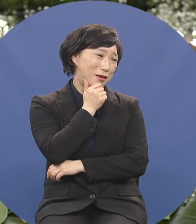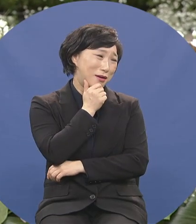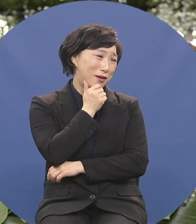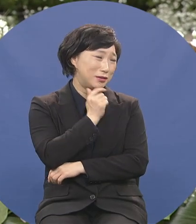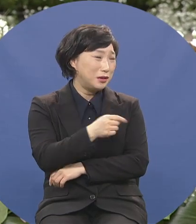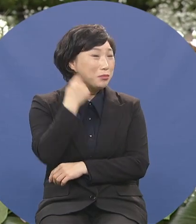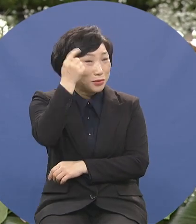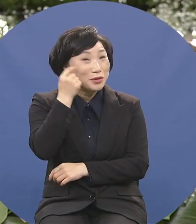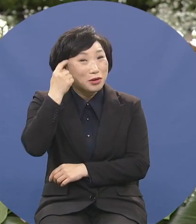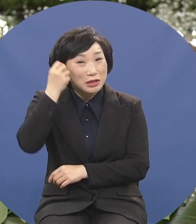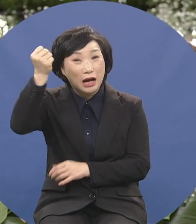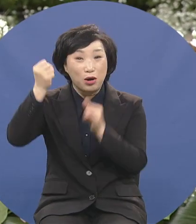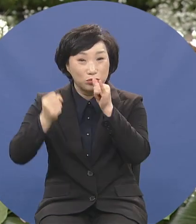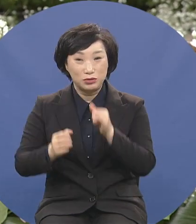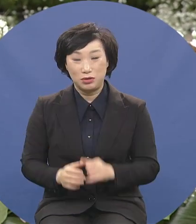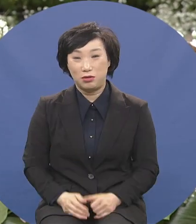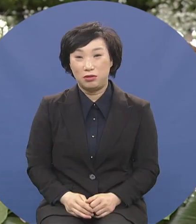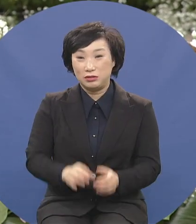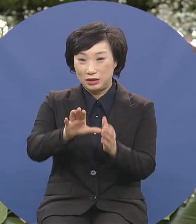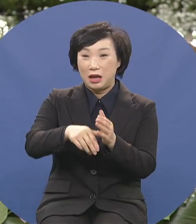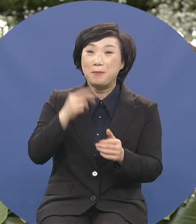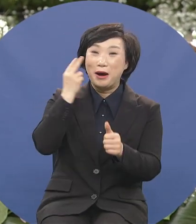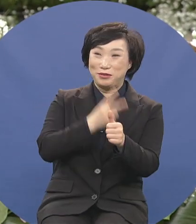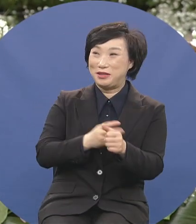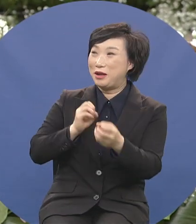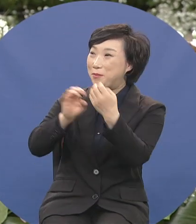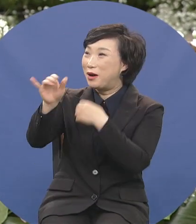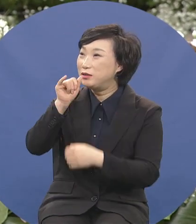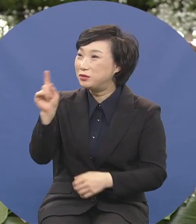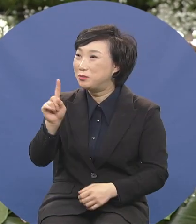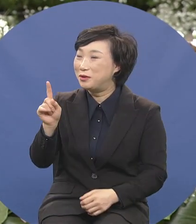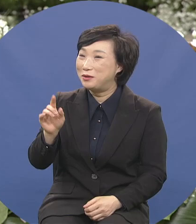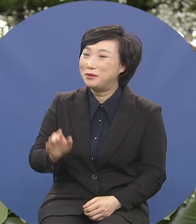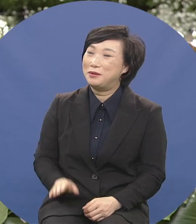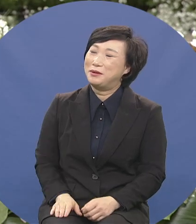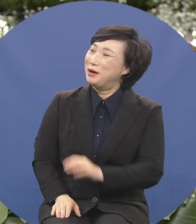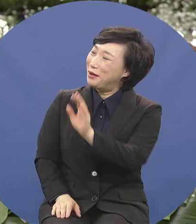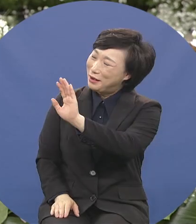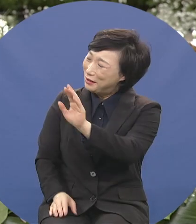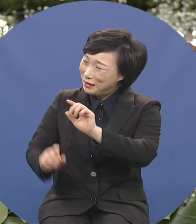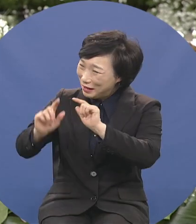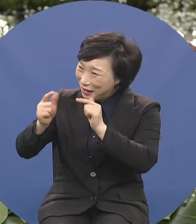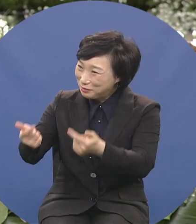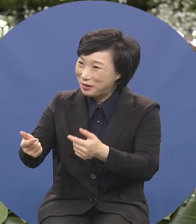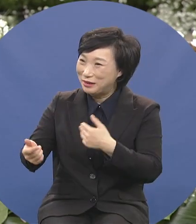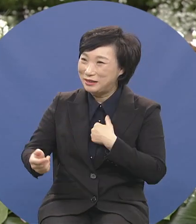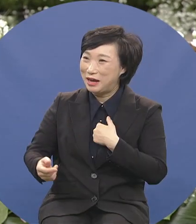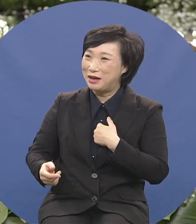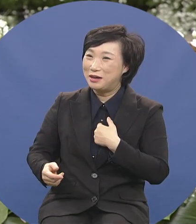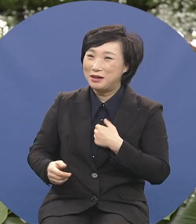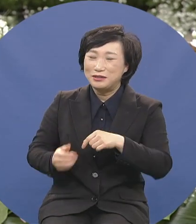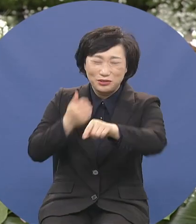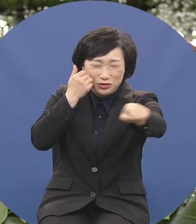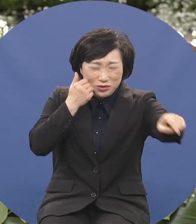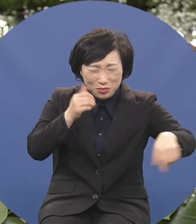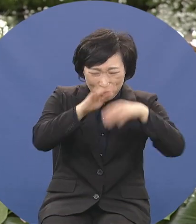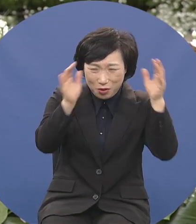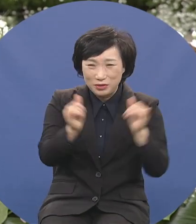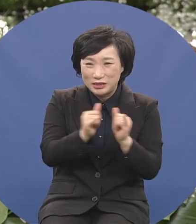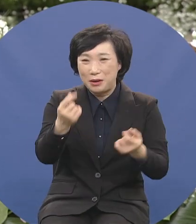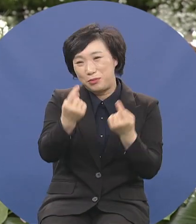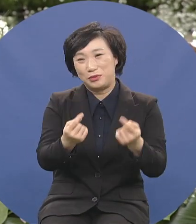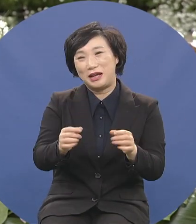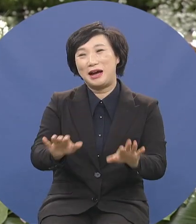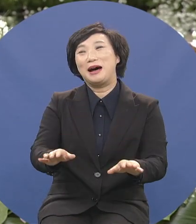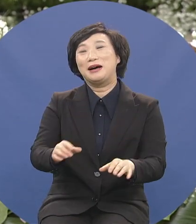미친놈처럼 보는 거예요. 근데 바울은 뭐라고 하냐? 아닙니다. 난 모든 사람보다